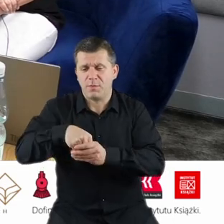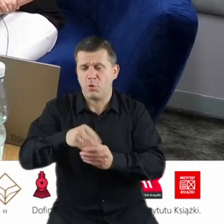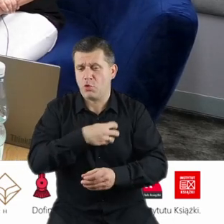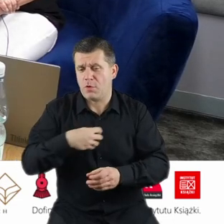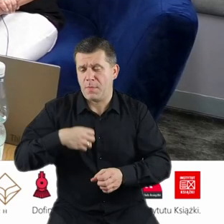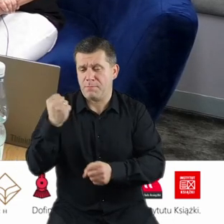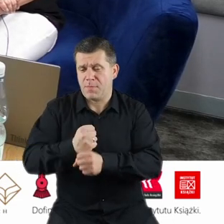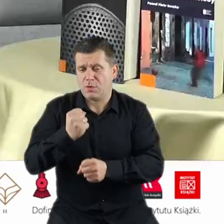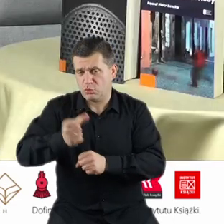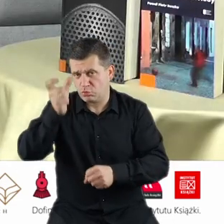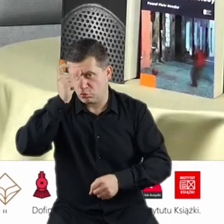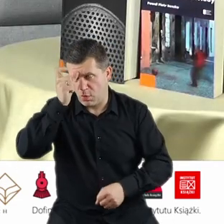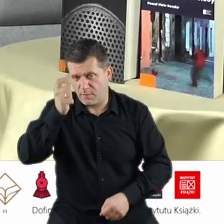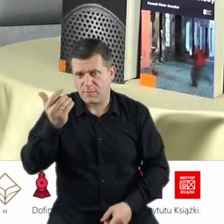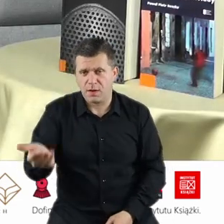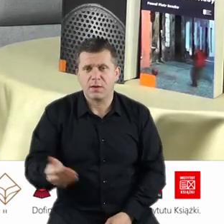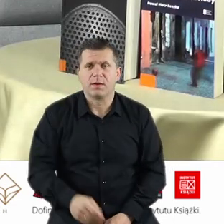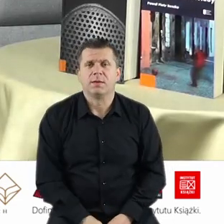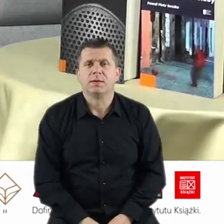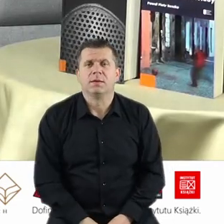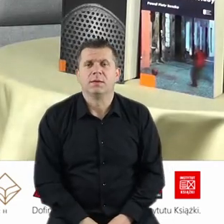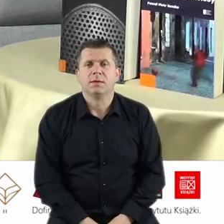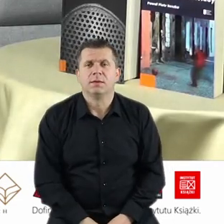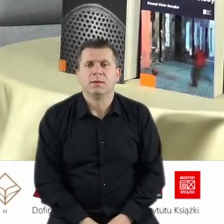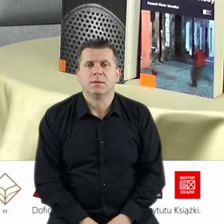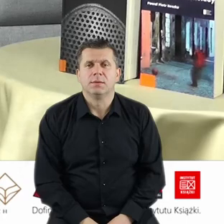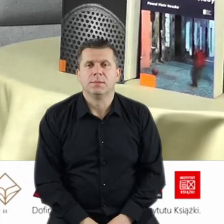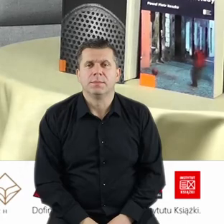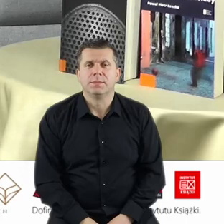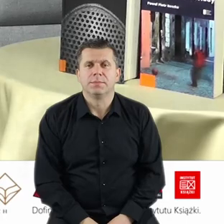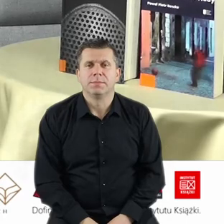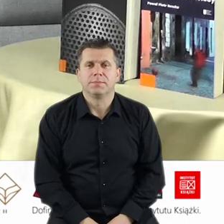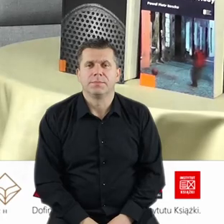pewien człowiek, pisze o nim w książce, który miał wagę.